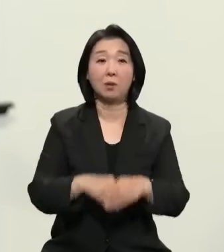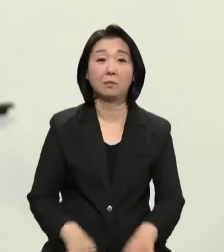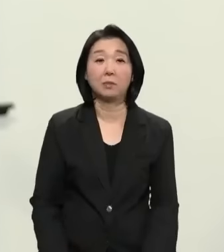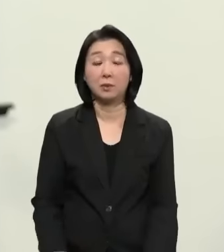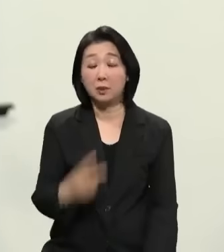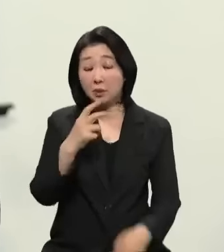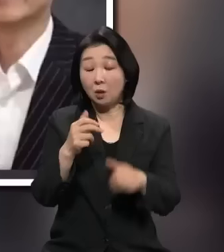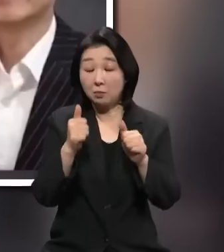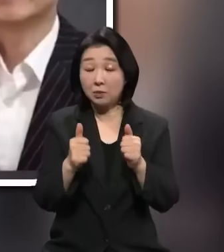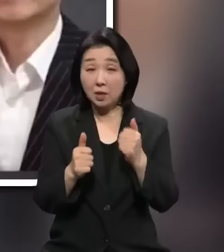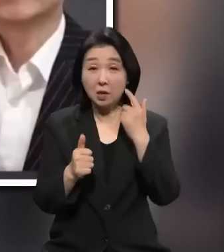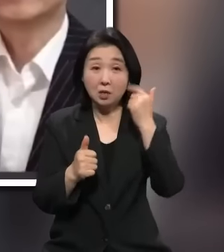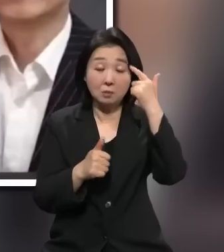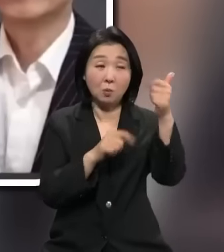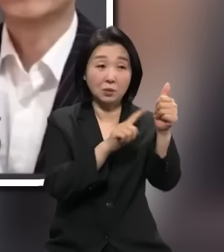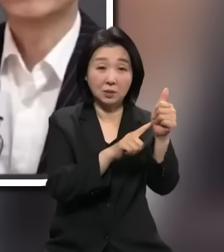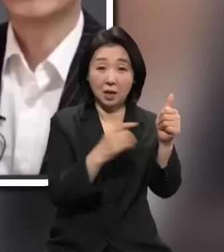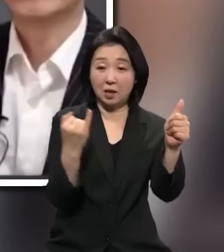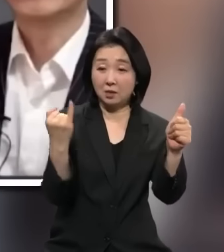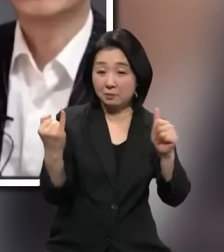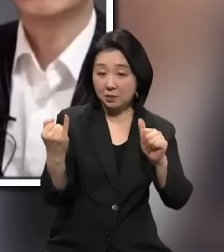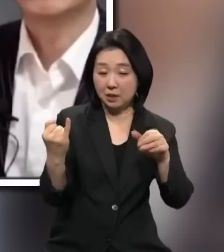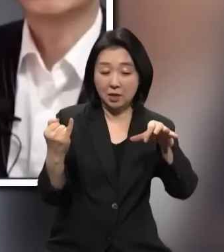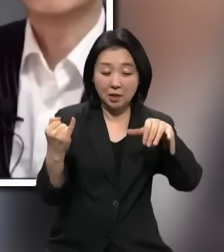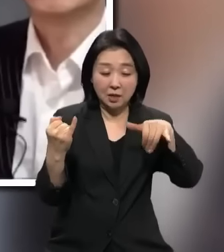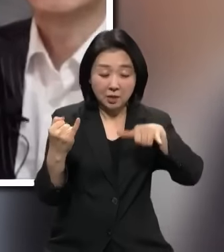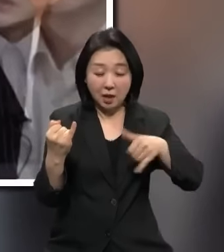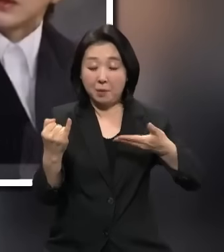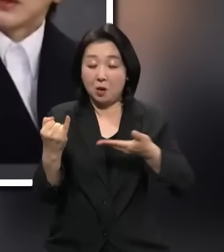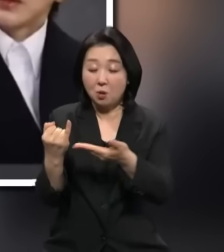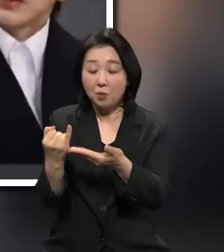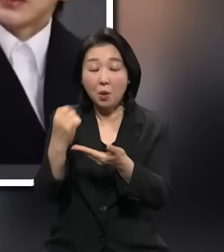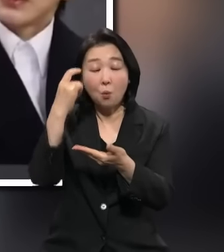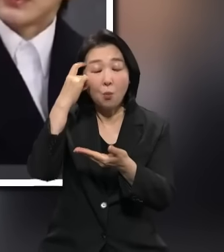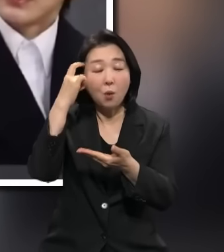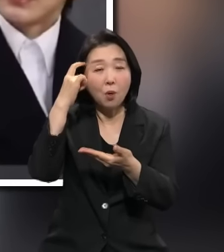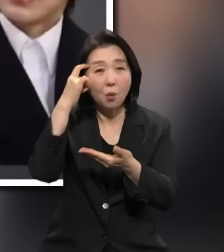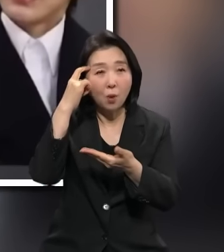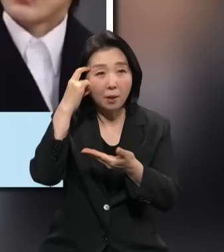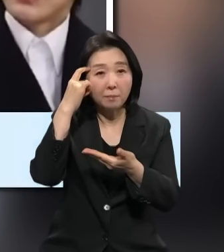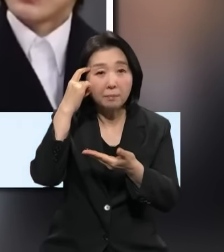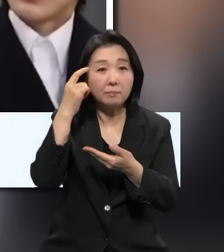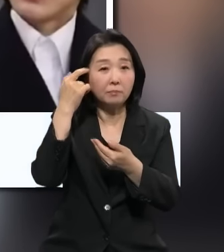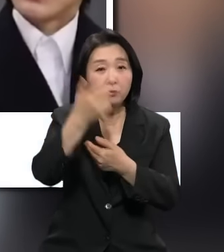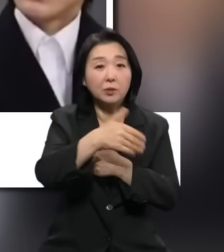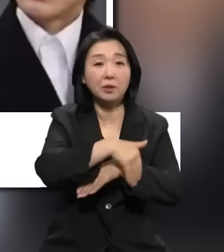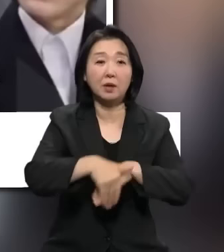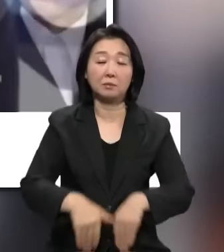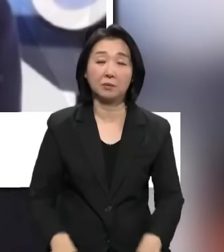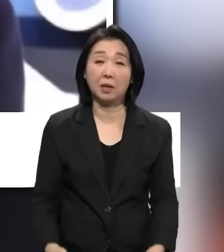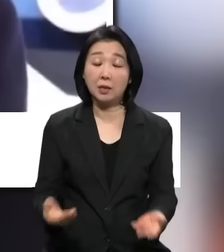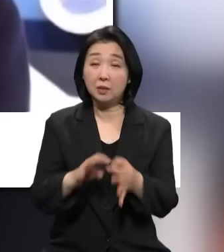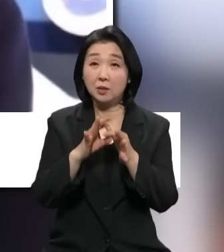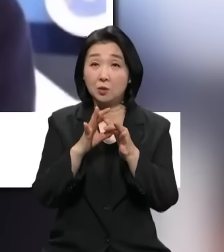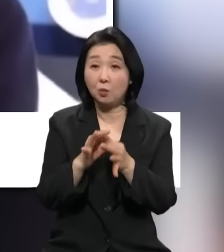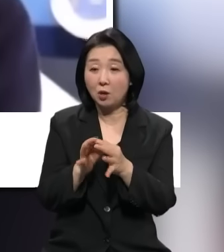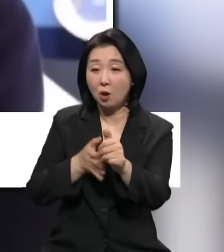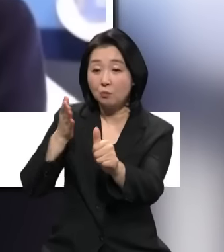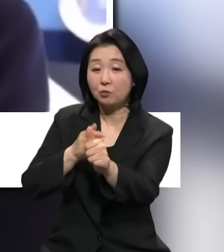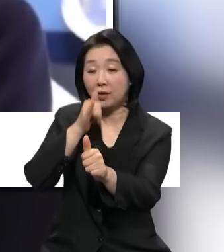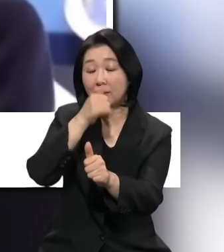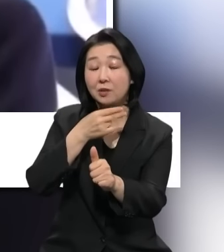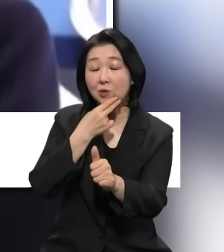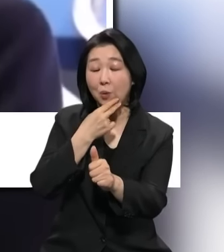검찰은 최목사가 김여사에게 가방을 건낸 구체적 경에 집중하고 있습니다 또 직무와 관련해 오간 청탁은 없는지